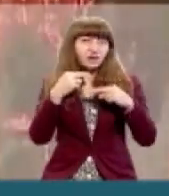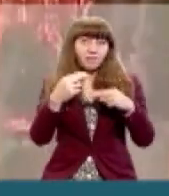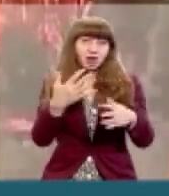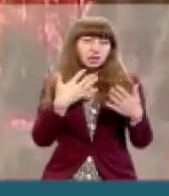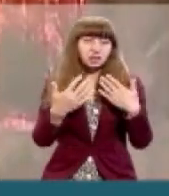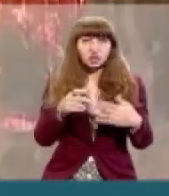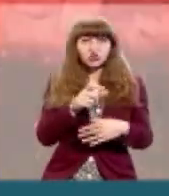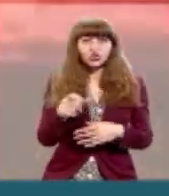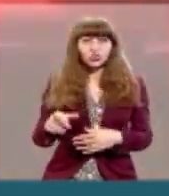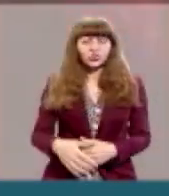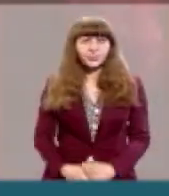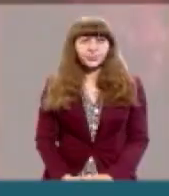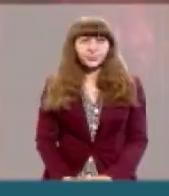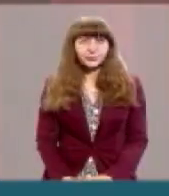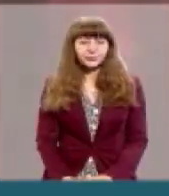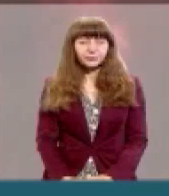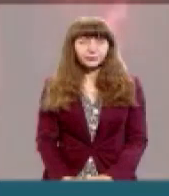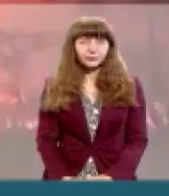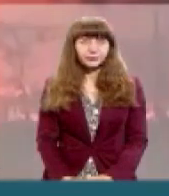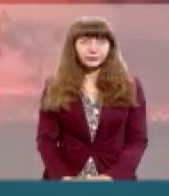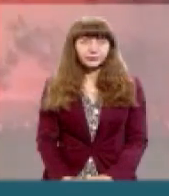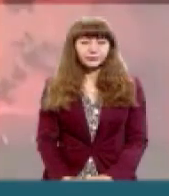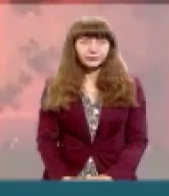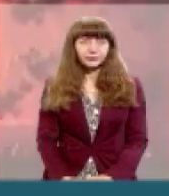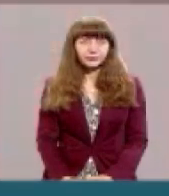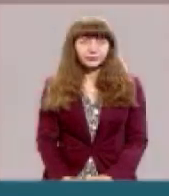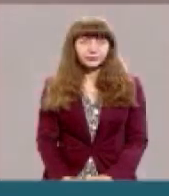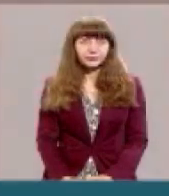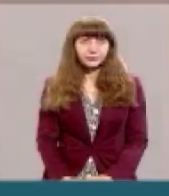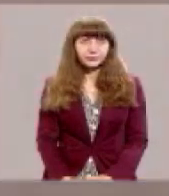обращение населения с огнем. Диас Наспаев и Руслан Джабаев, телеканал Костанай.